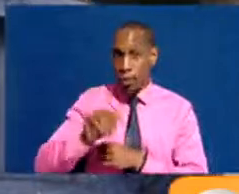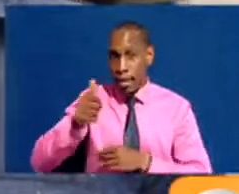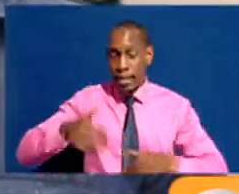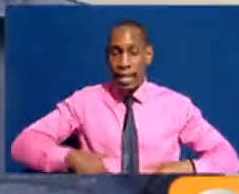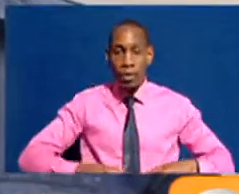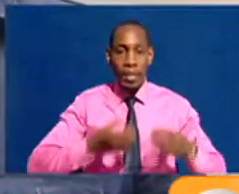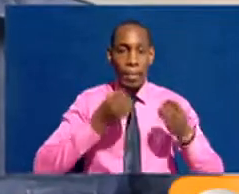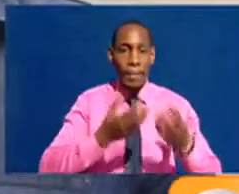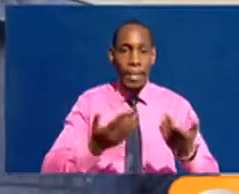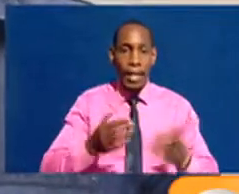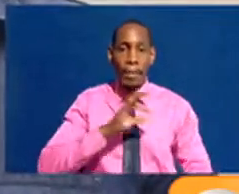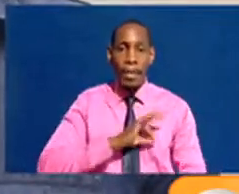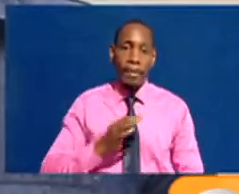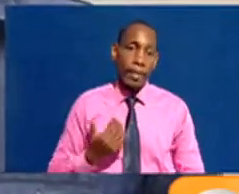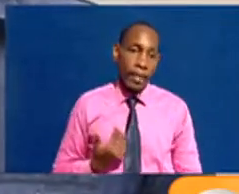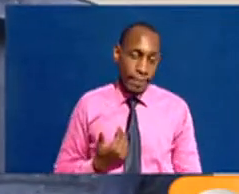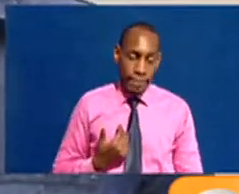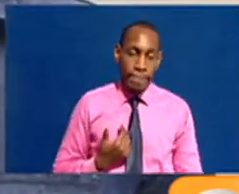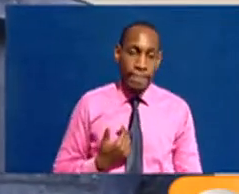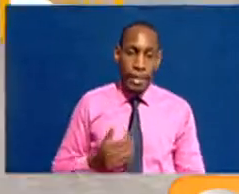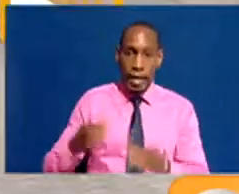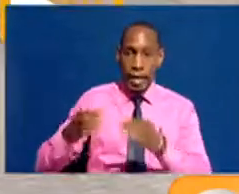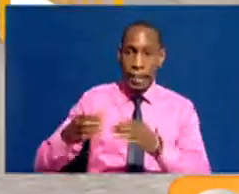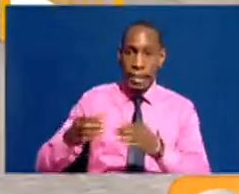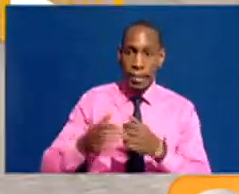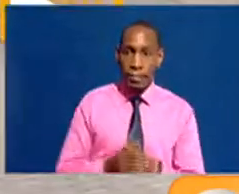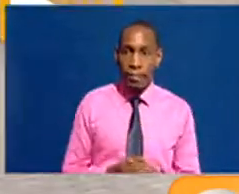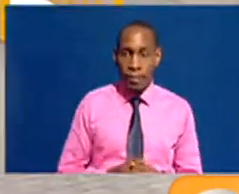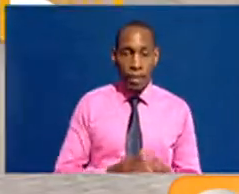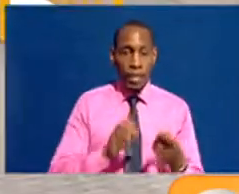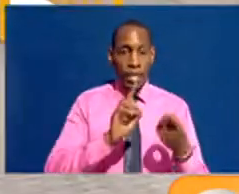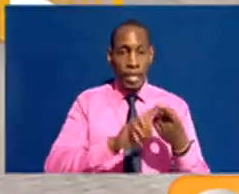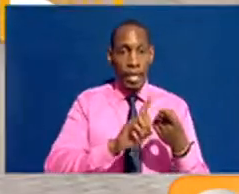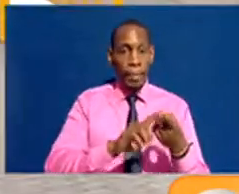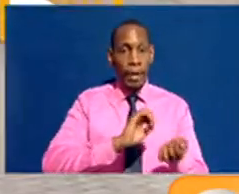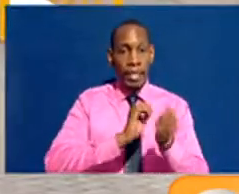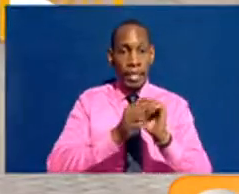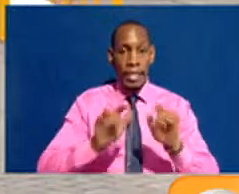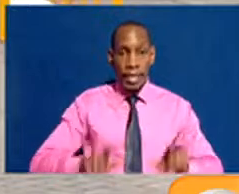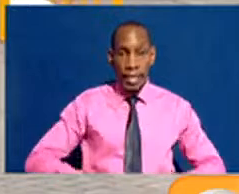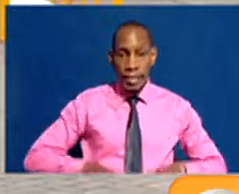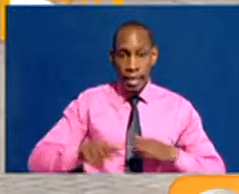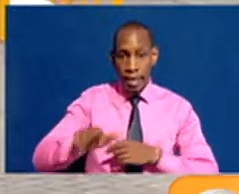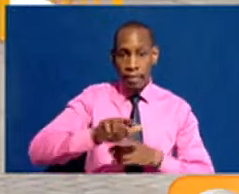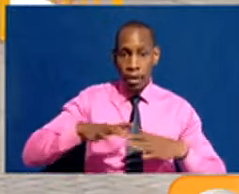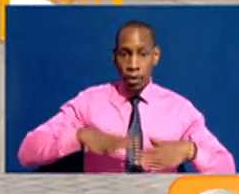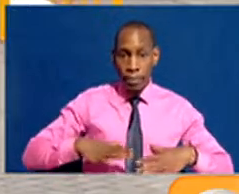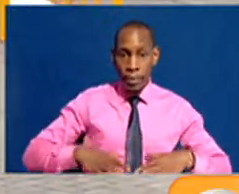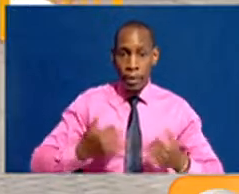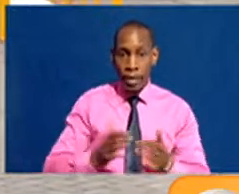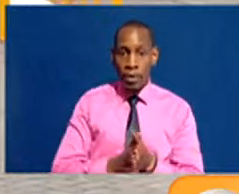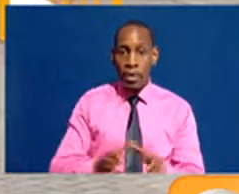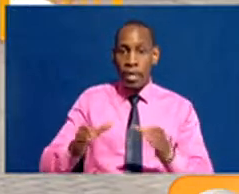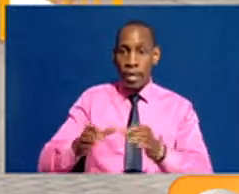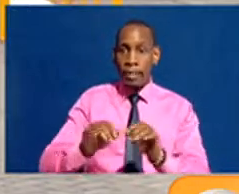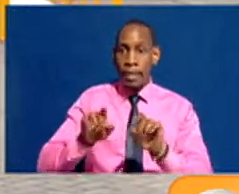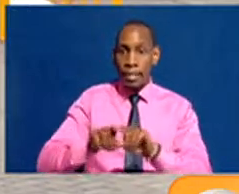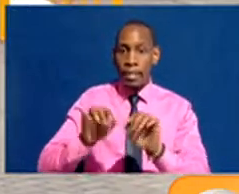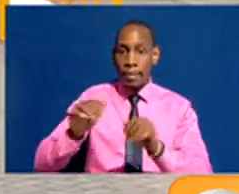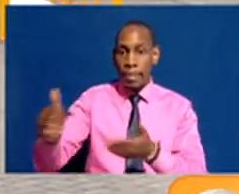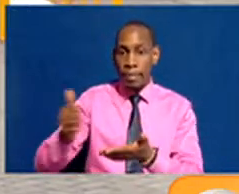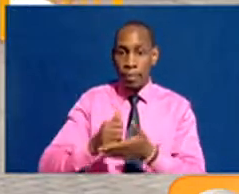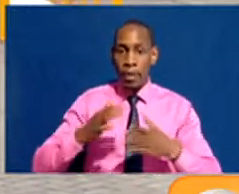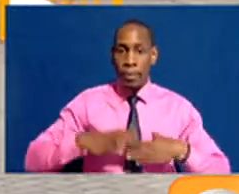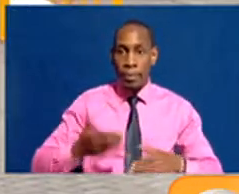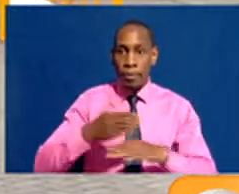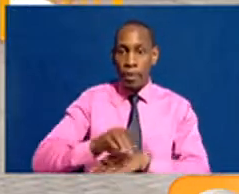wengi sana sasa hivi wamenufaika na hii kampuni. Kando ya kubadili maisha ya wenyeji, kwa sasa kampuni hii imeweza kuajiri watu